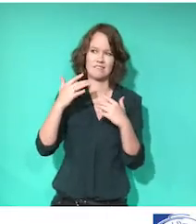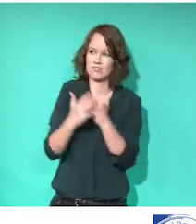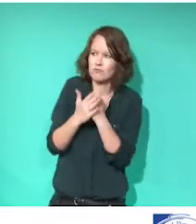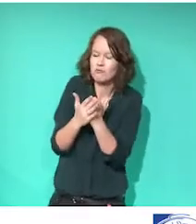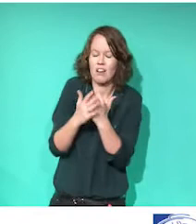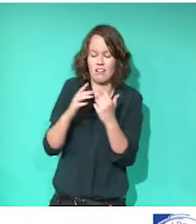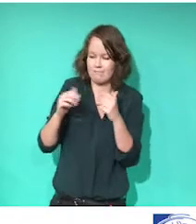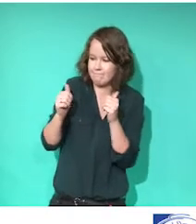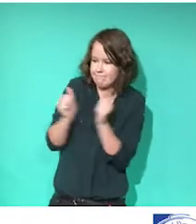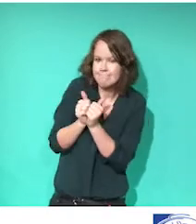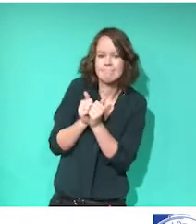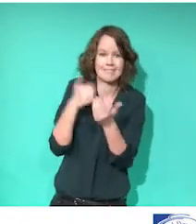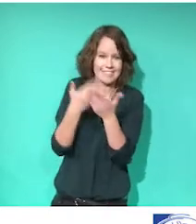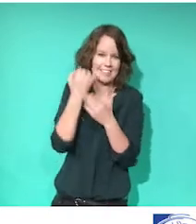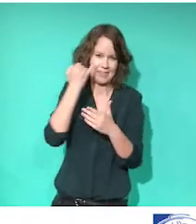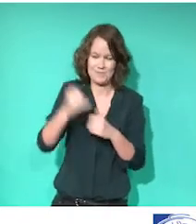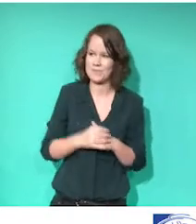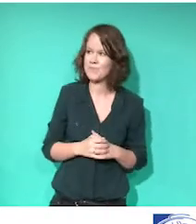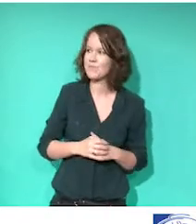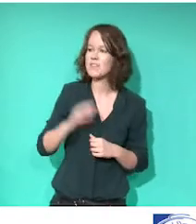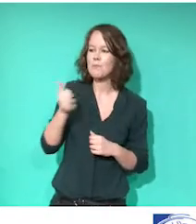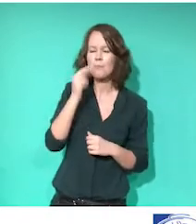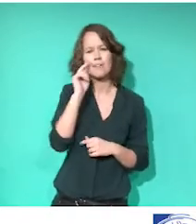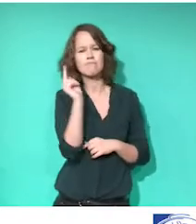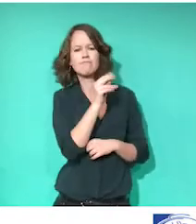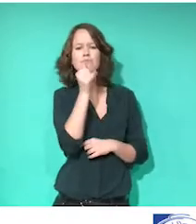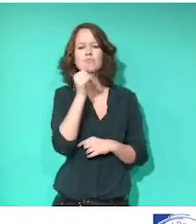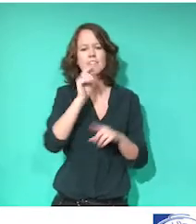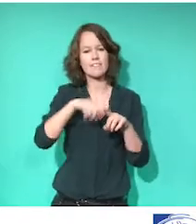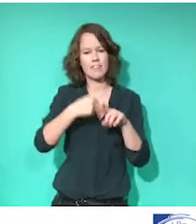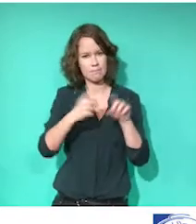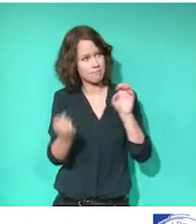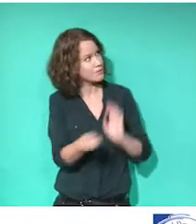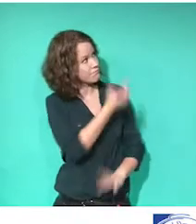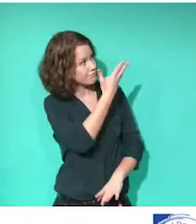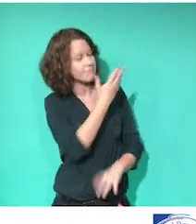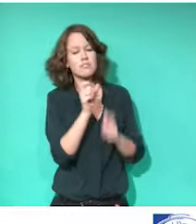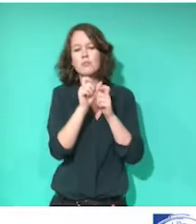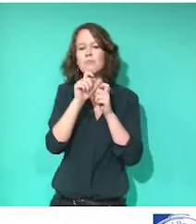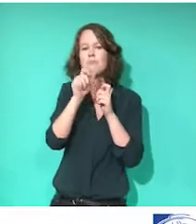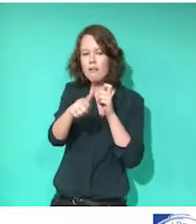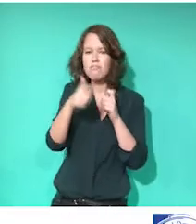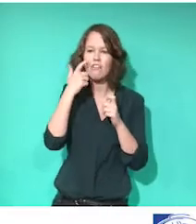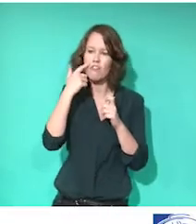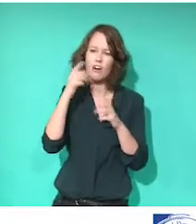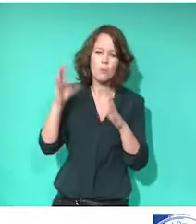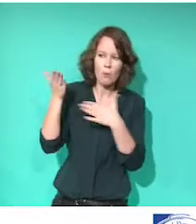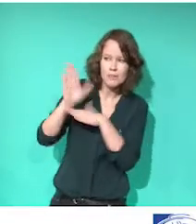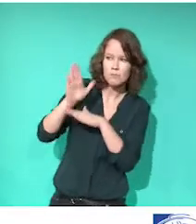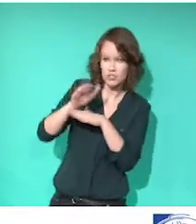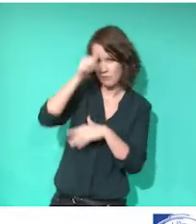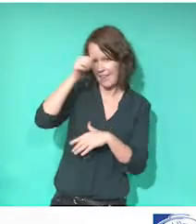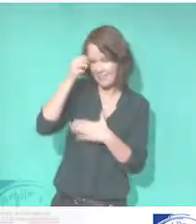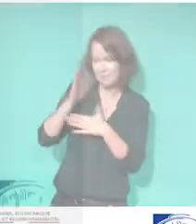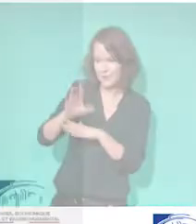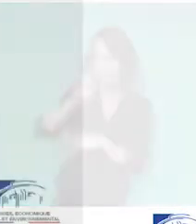l'originalité de cette démarche. Et on va d'abord regarder un petit film qui nous présente tout ça, et puis après on fera intervenir concrètement des parrains et marraines, des marraines